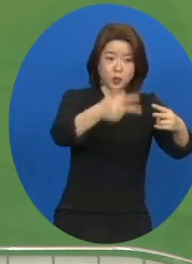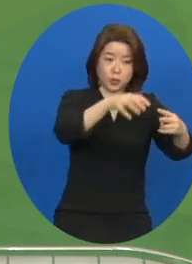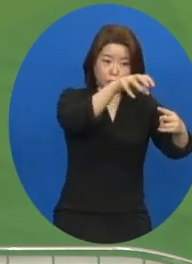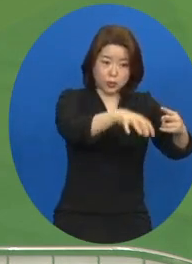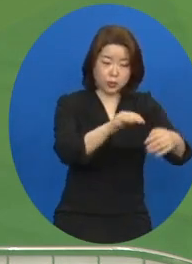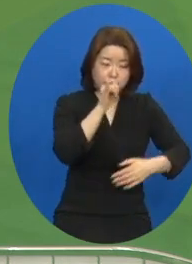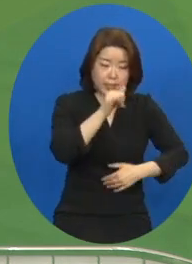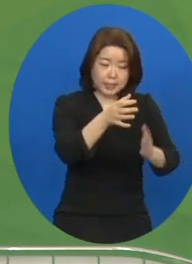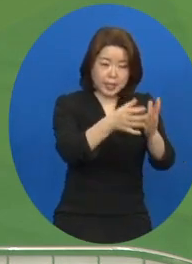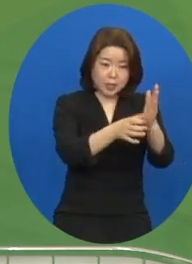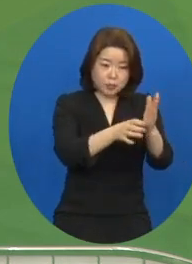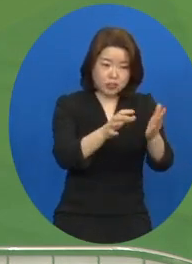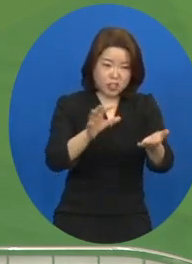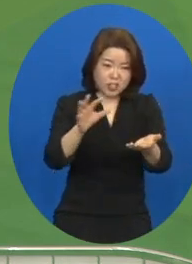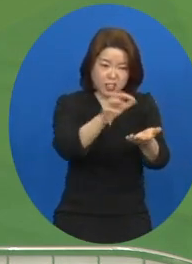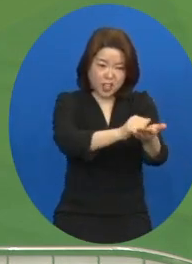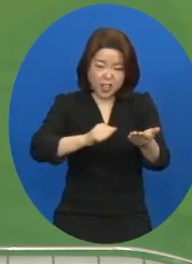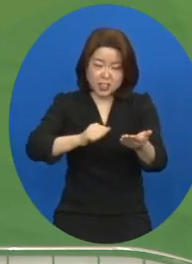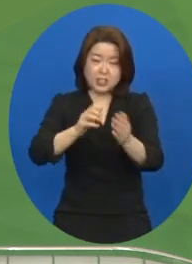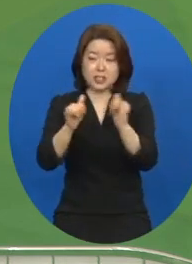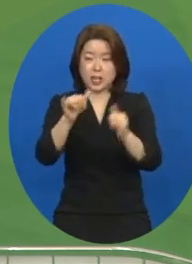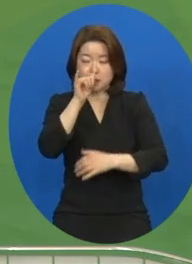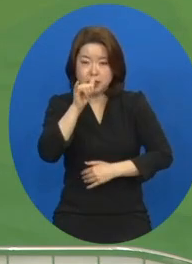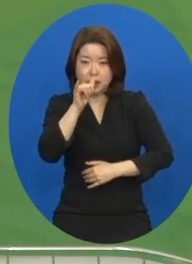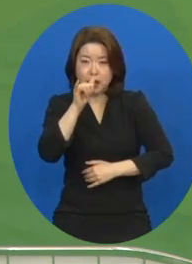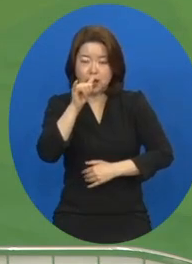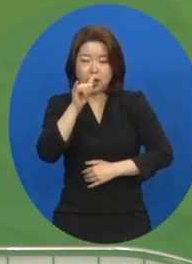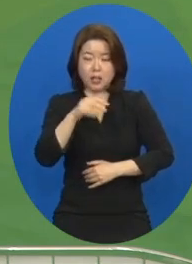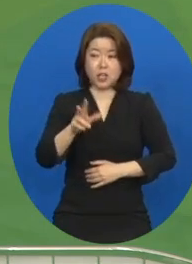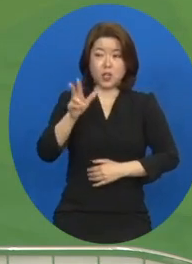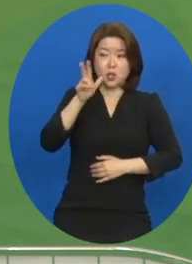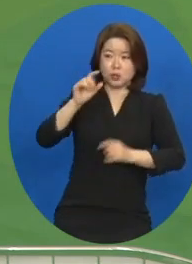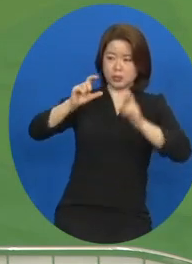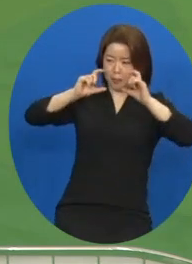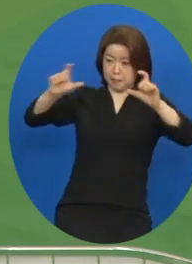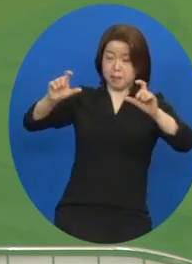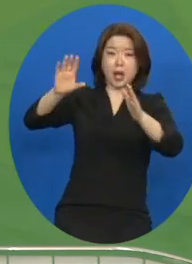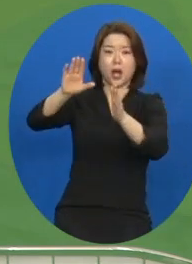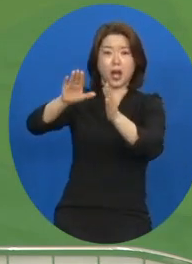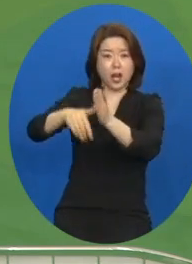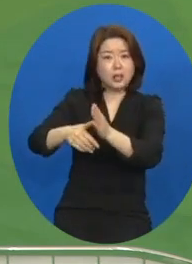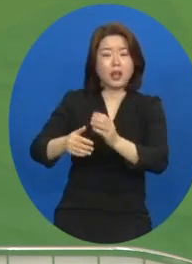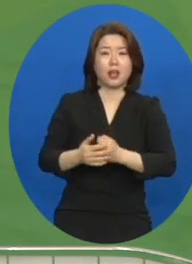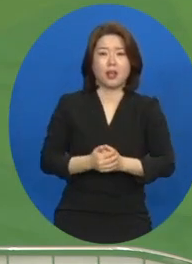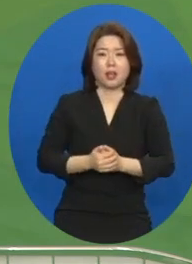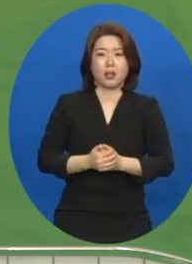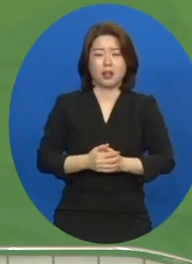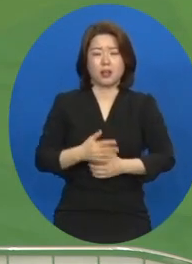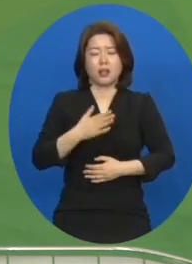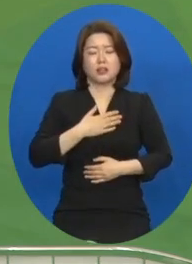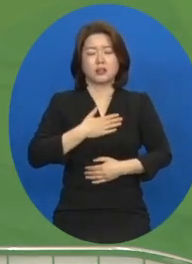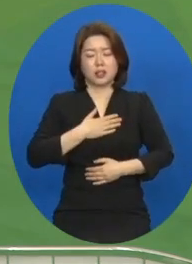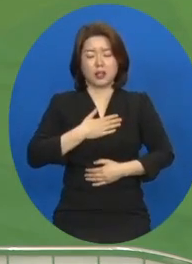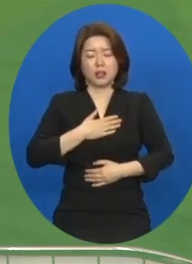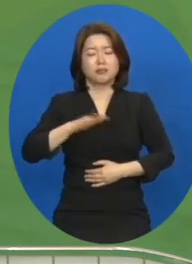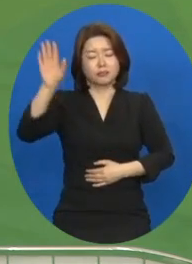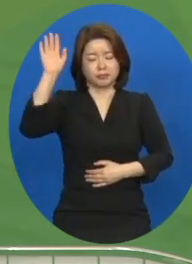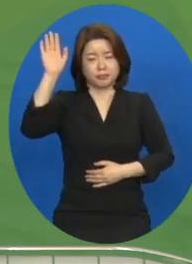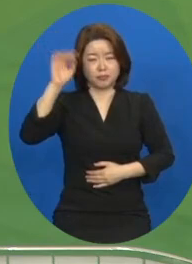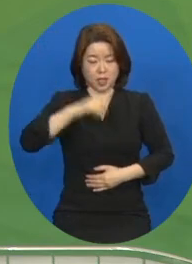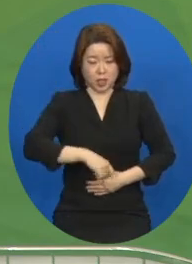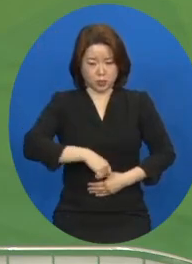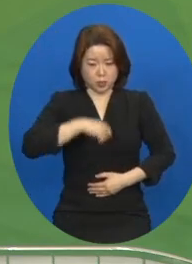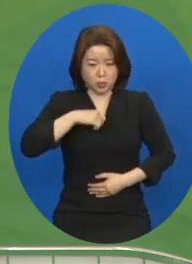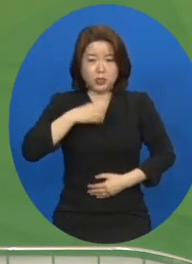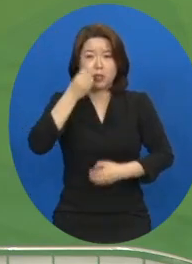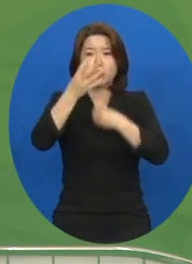재물에 손을 댄 자가 있다. 아, 이렇게 여호수아가 이야기할 때 제가 그랬습니다.